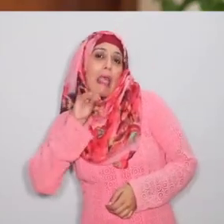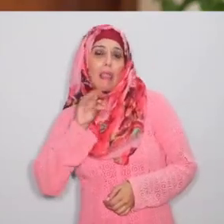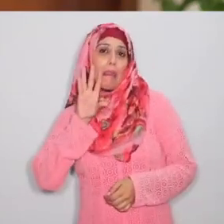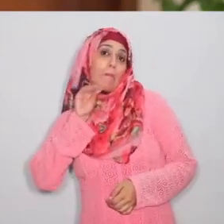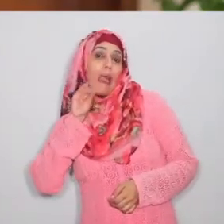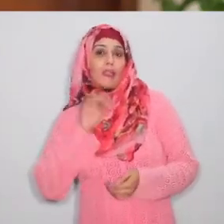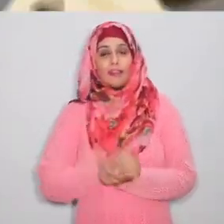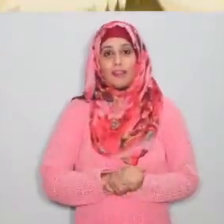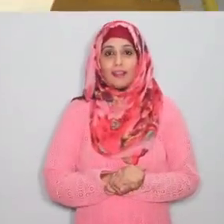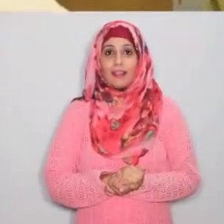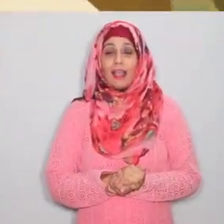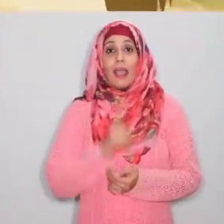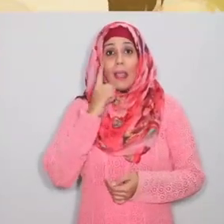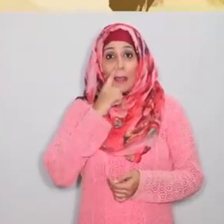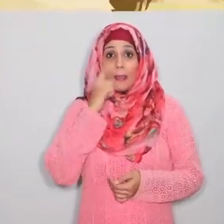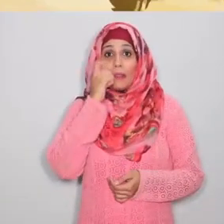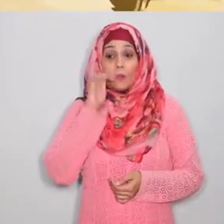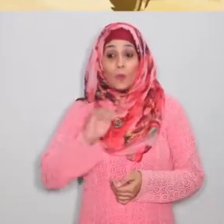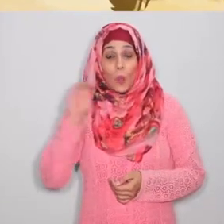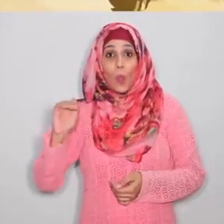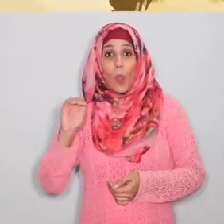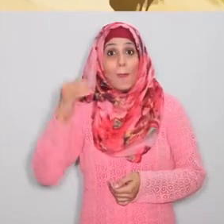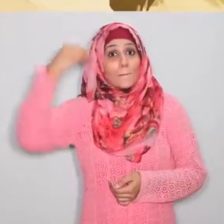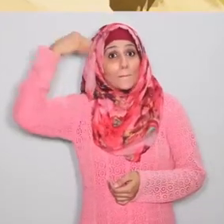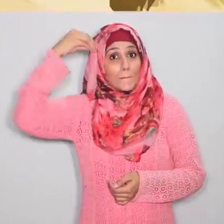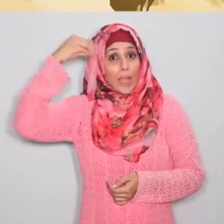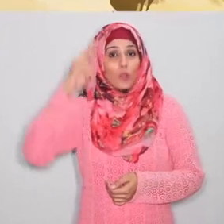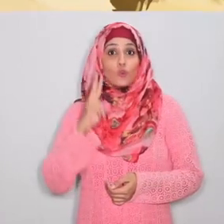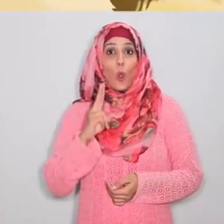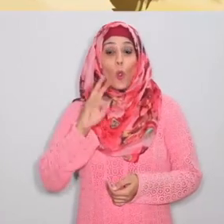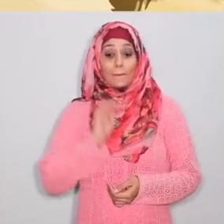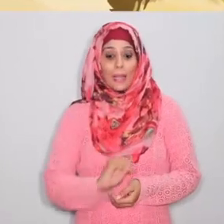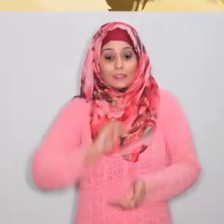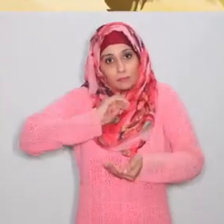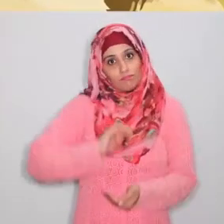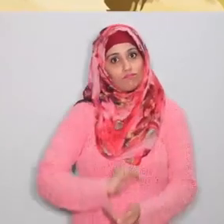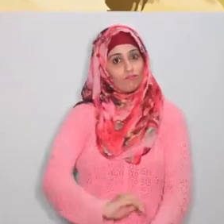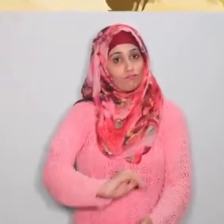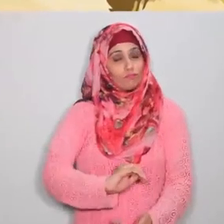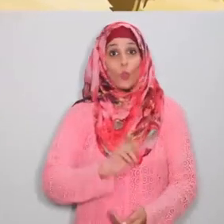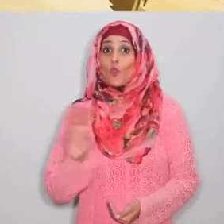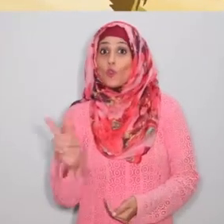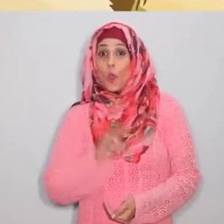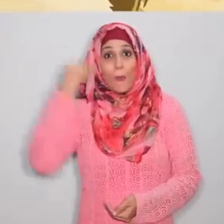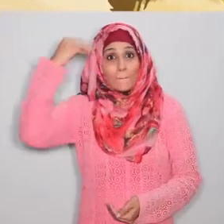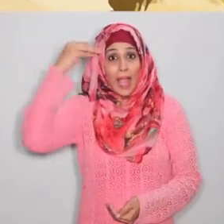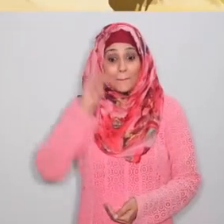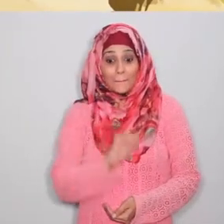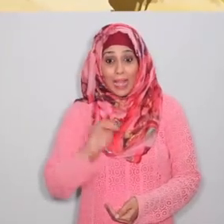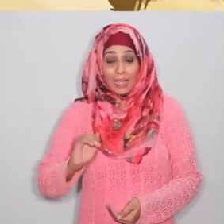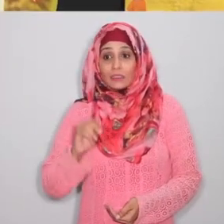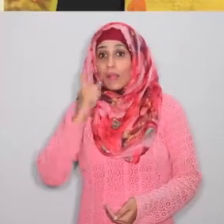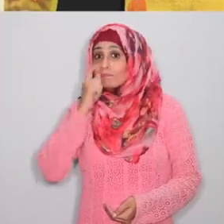मैं आमिर और सीमा की बकरी ने दो प्यारे प्यारे बच्चे दिए थे और वो दोनों उन्हें खूब प्यार करते